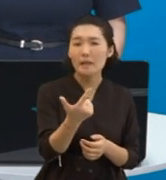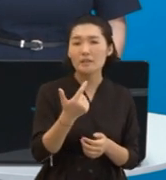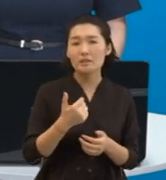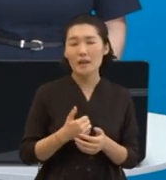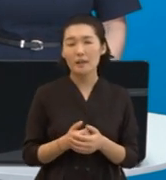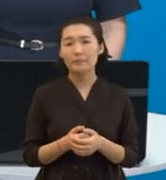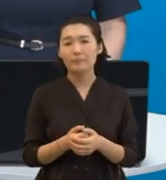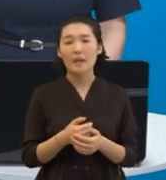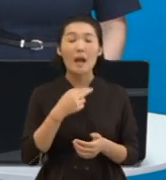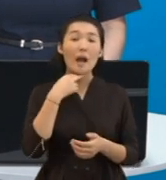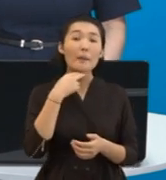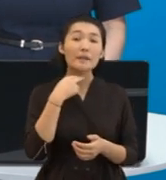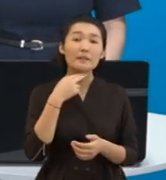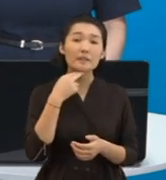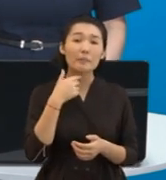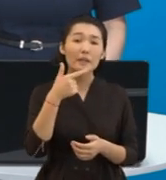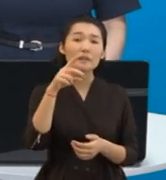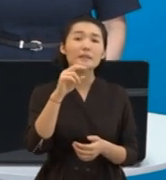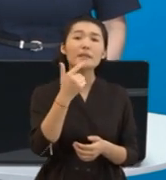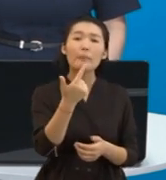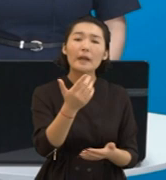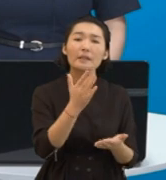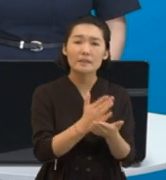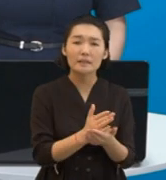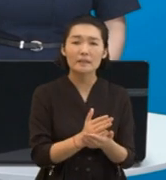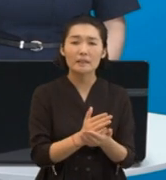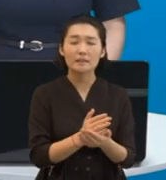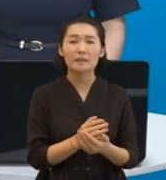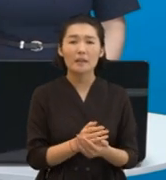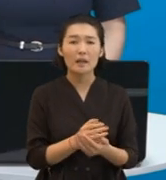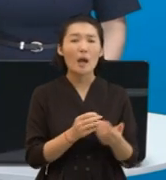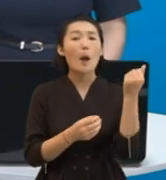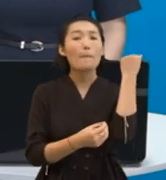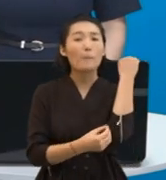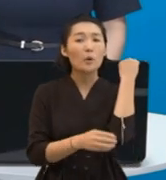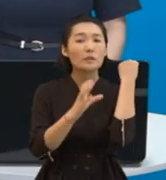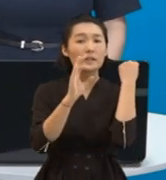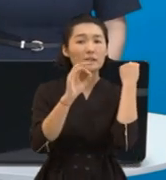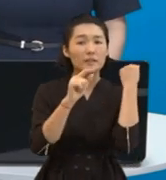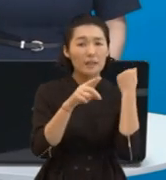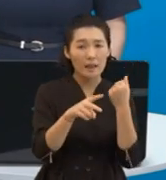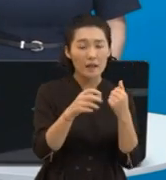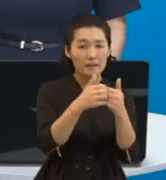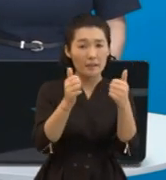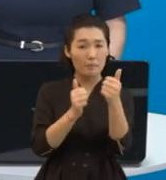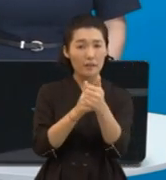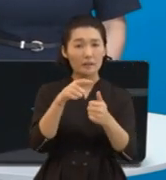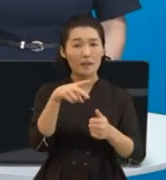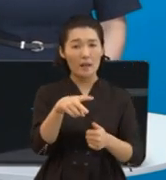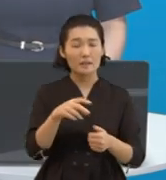обратите внимание где он стоит после согласной перед гласным